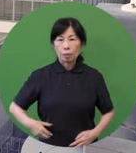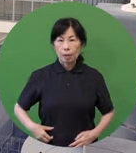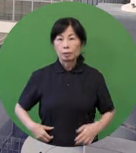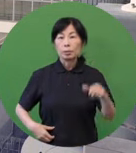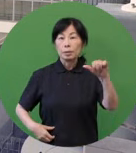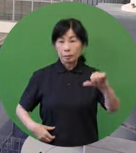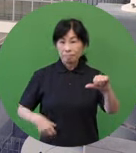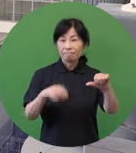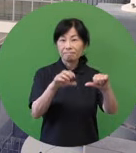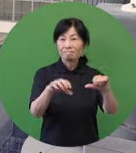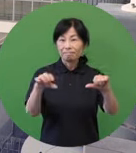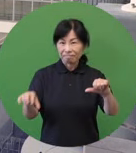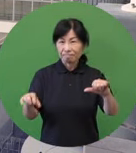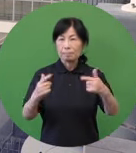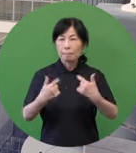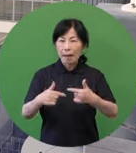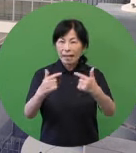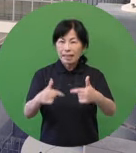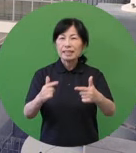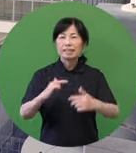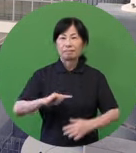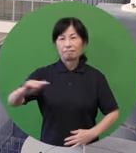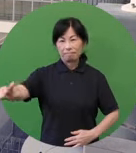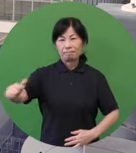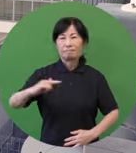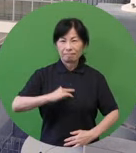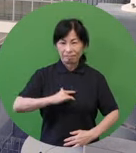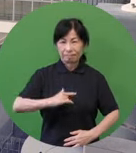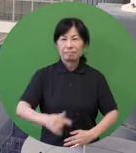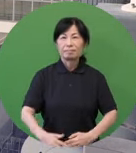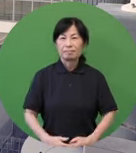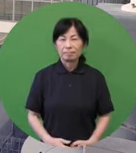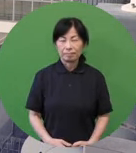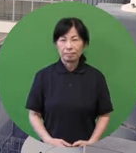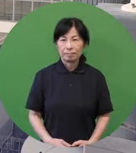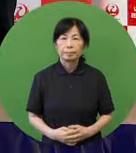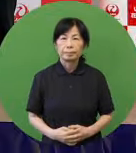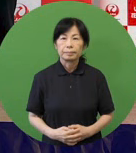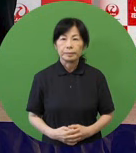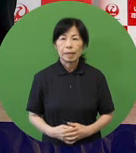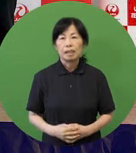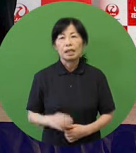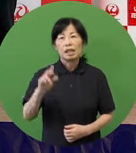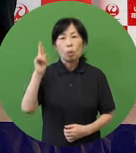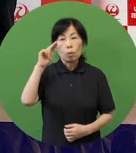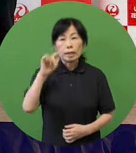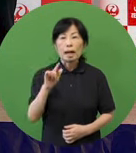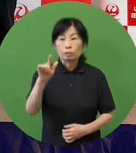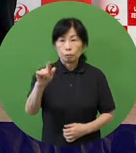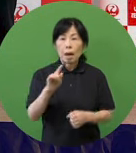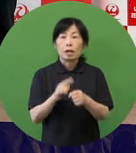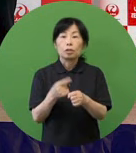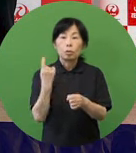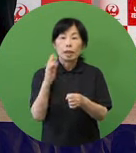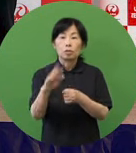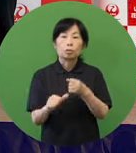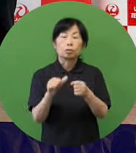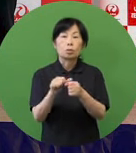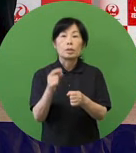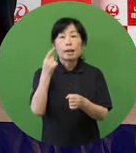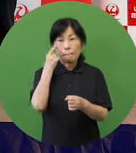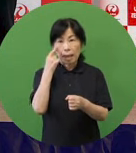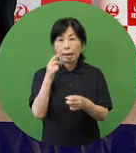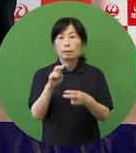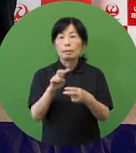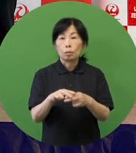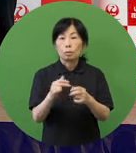神戸、福岡を結ぶ5つの路線が毎日運行しています。去年就航45周年を迎えた